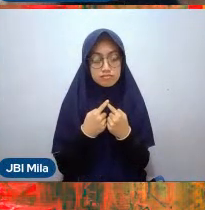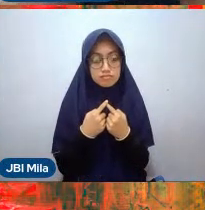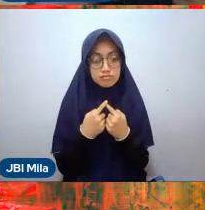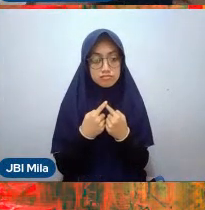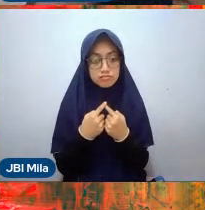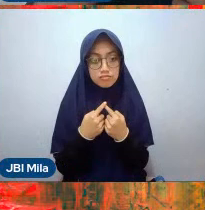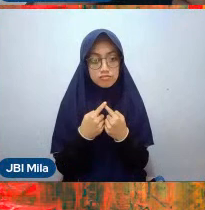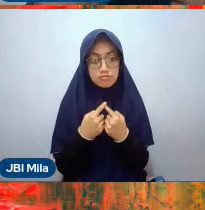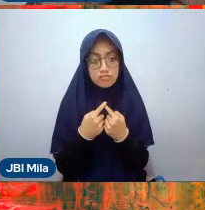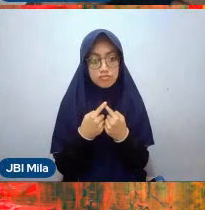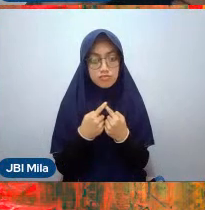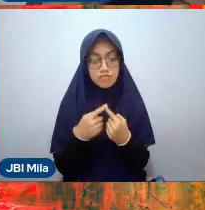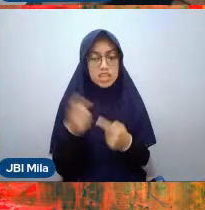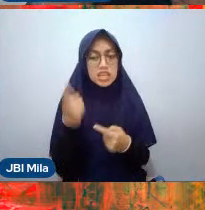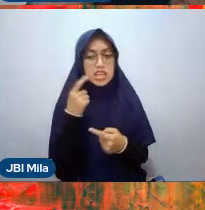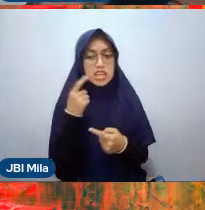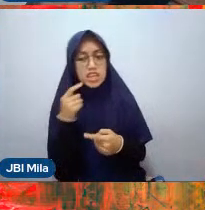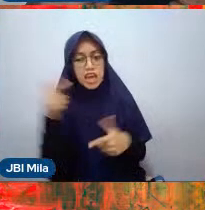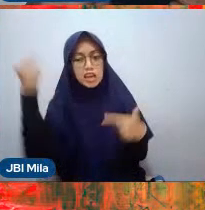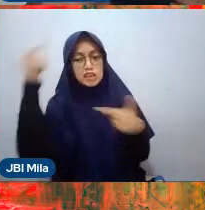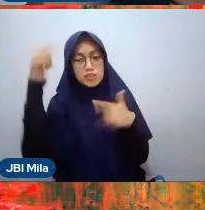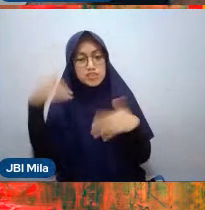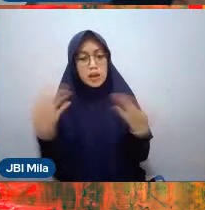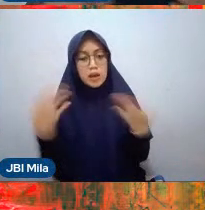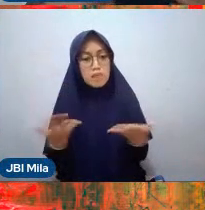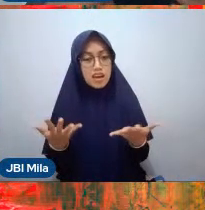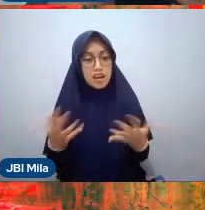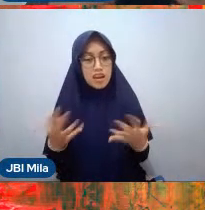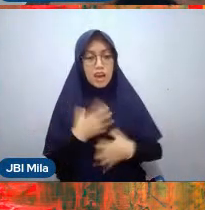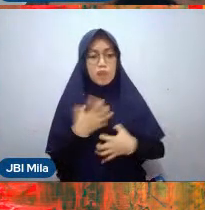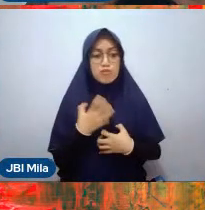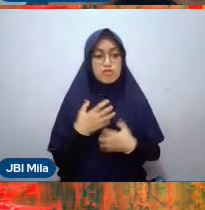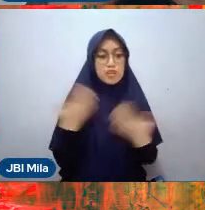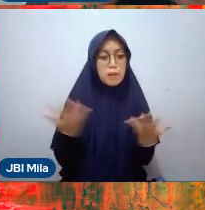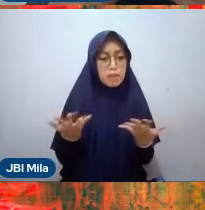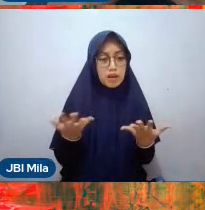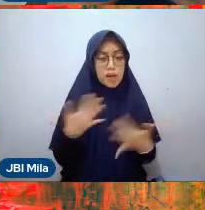ini ekspresi apa ya? Emosi apa ya? Ini perasaan apa ya?